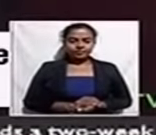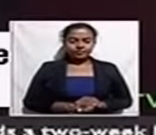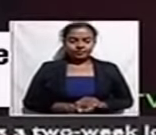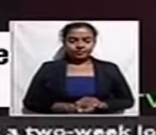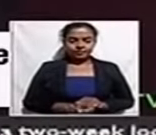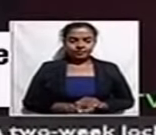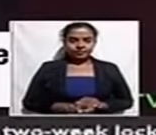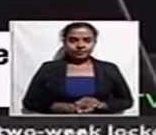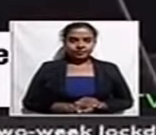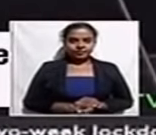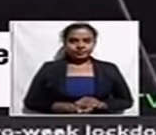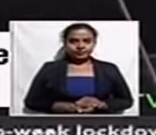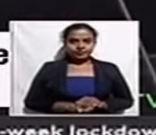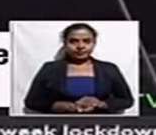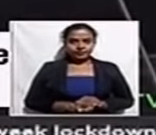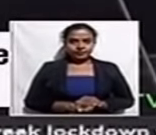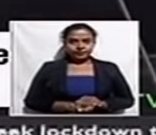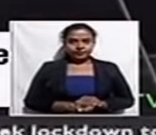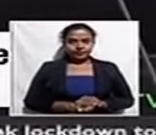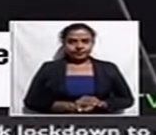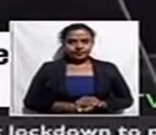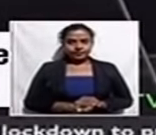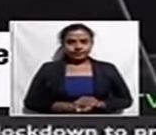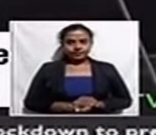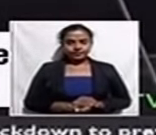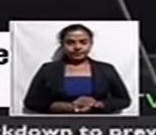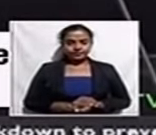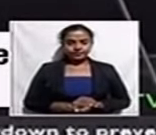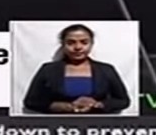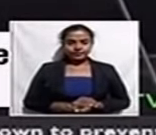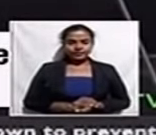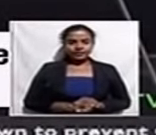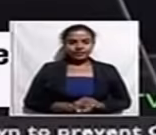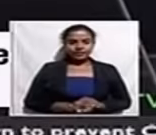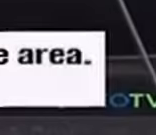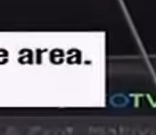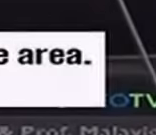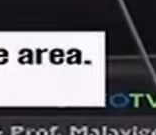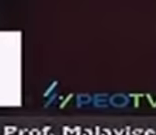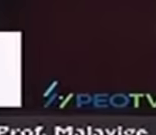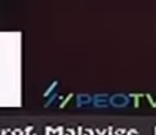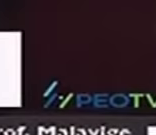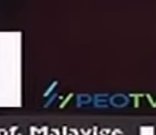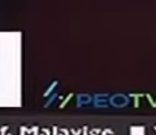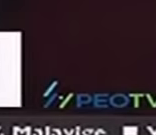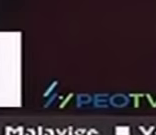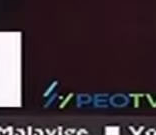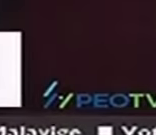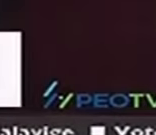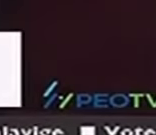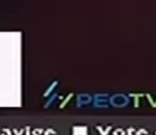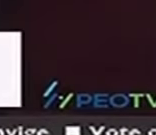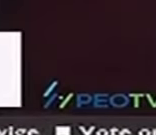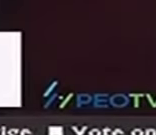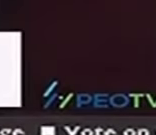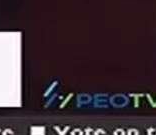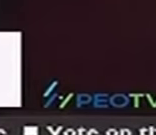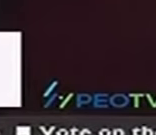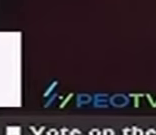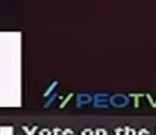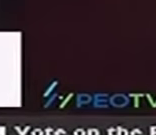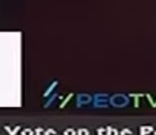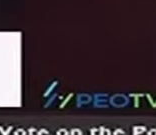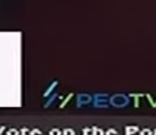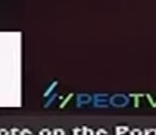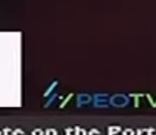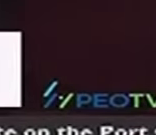විසි හතරවැනි පේලිය වීසාකක් ගන්න ඕන කියලා තියෙනවා. ඒක ඇතුළට යන්න. ඒක වෙනස් කරා. මන්ත්‍රීතුමා තමුන්නාංශ කියන ඕනම දඬුවමකට මම